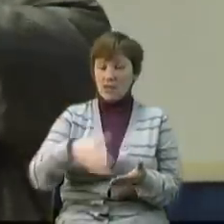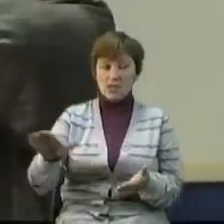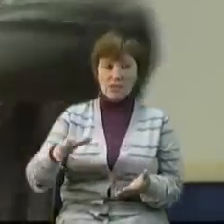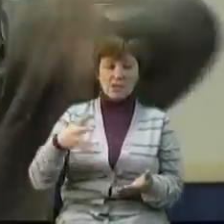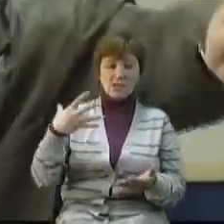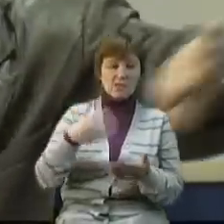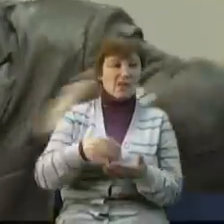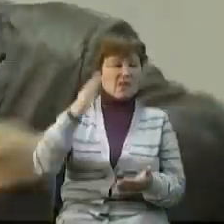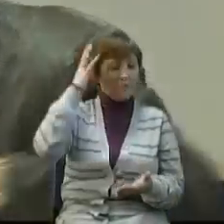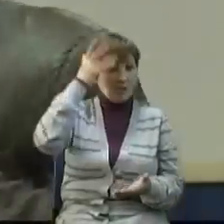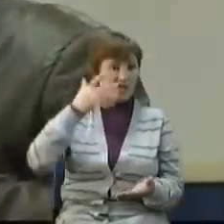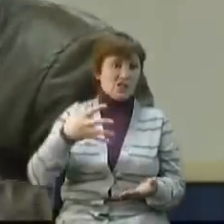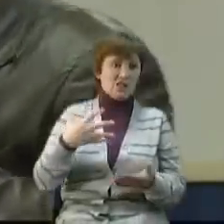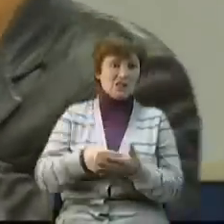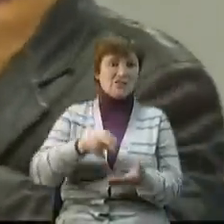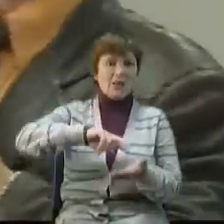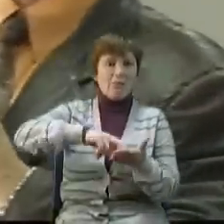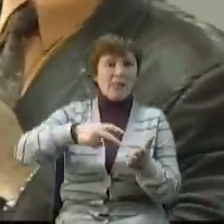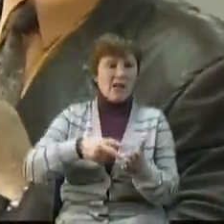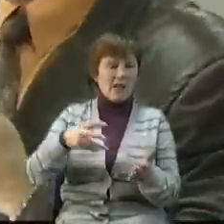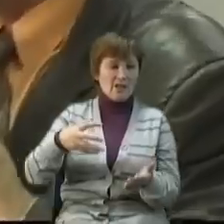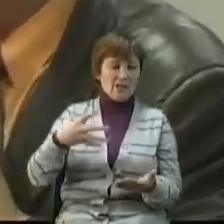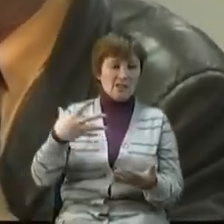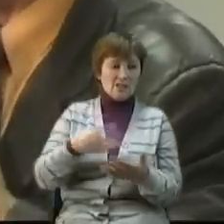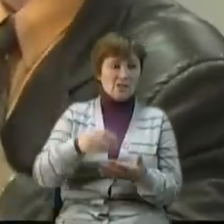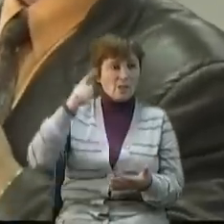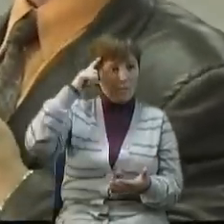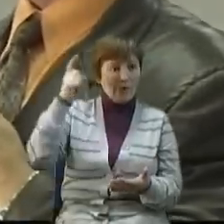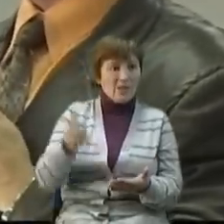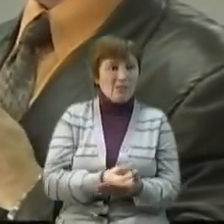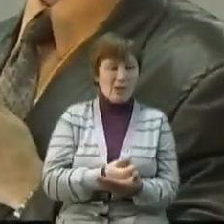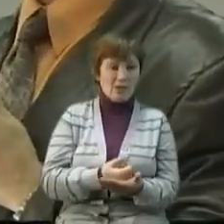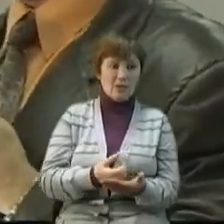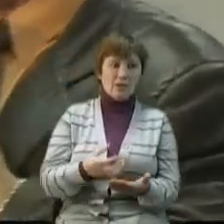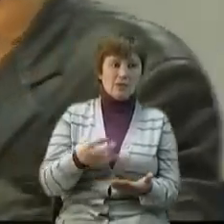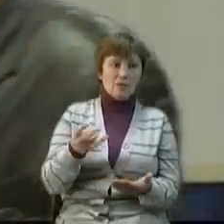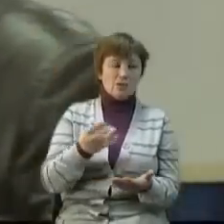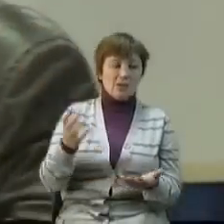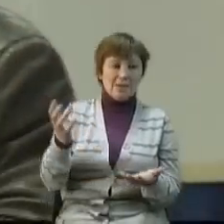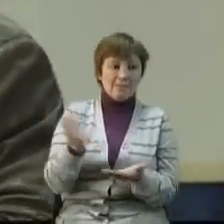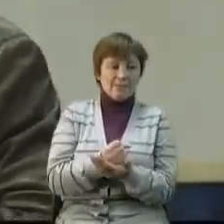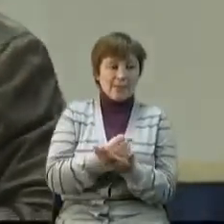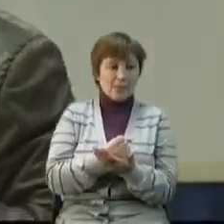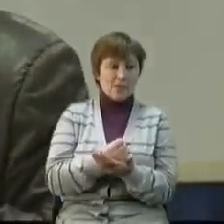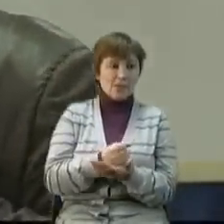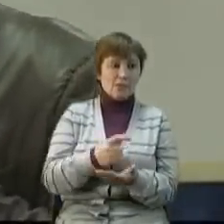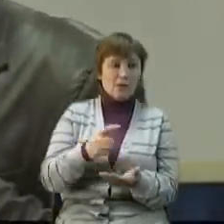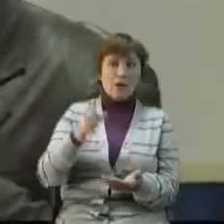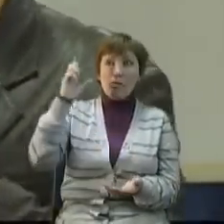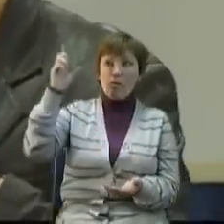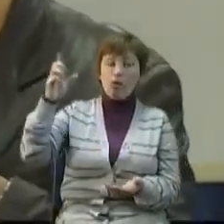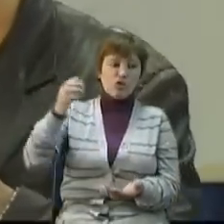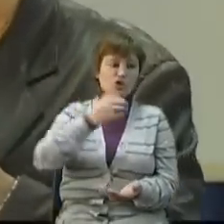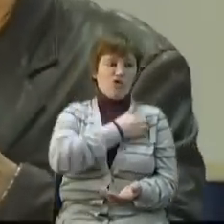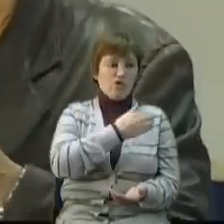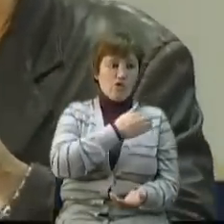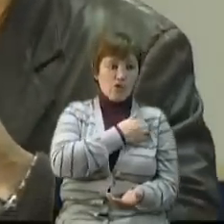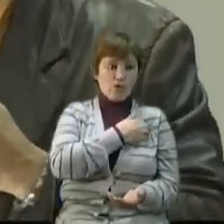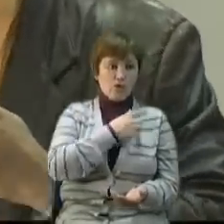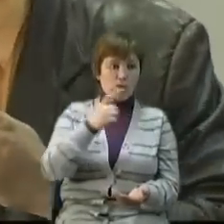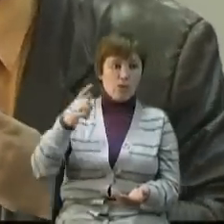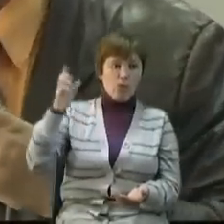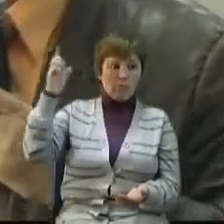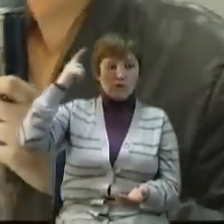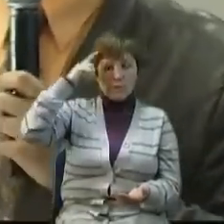планы, свое понимание, начал приобретать Божие понимание, узнавать Божью волю и стать водимым